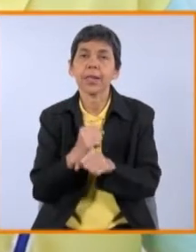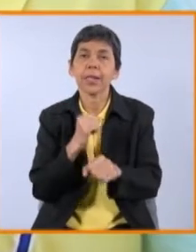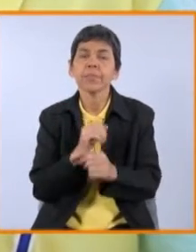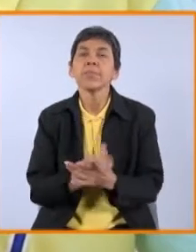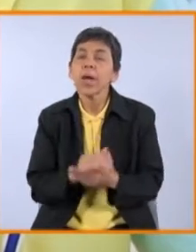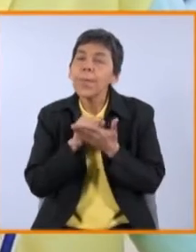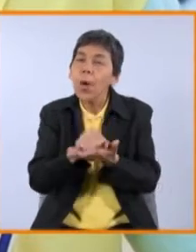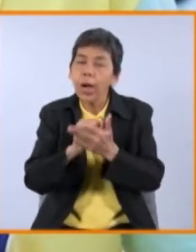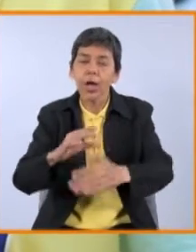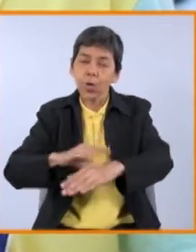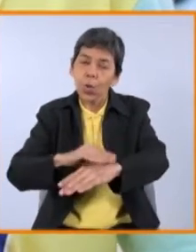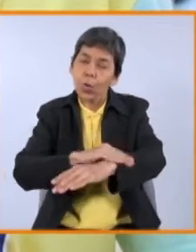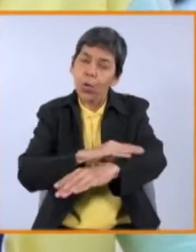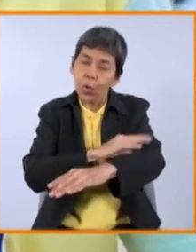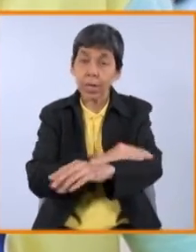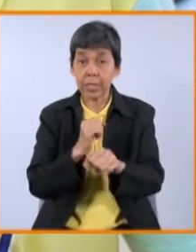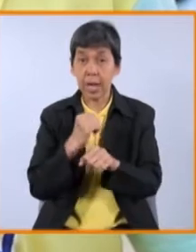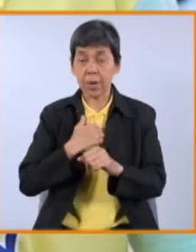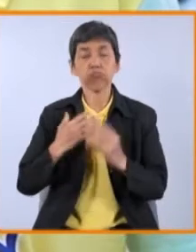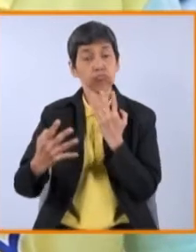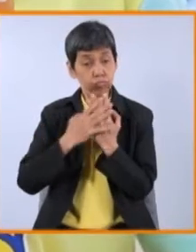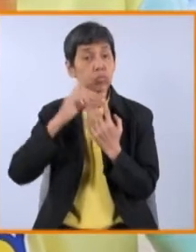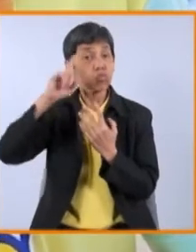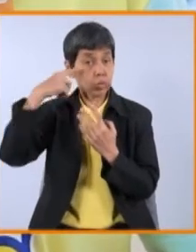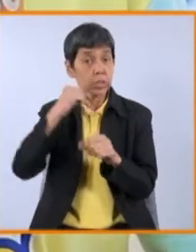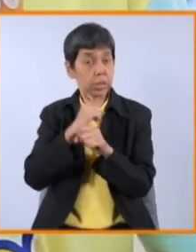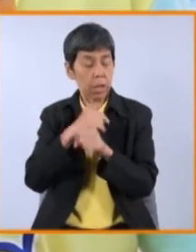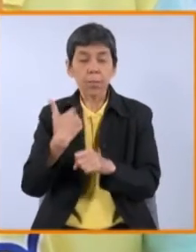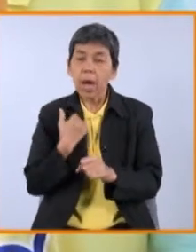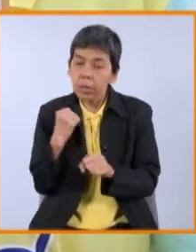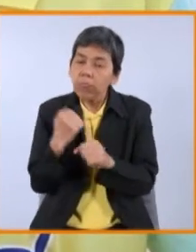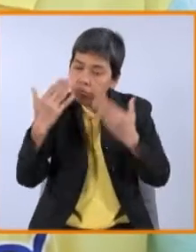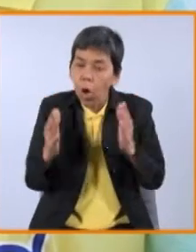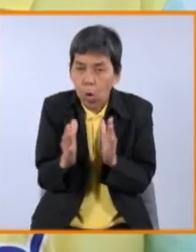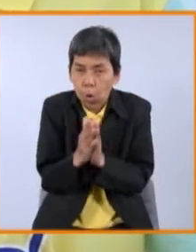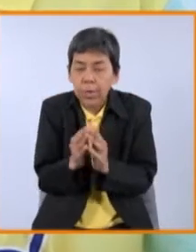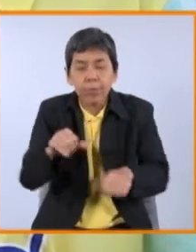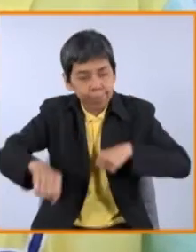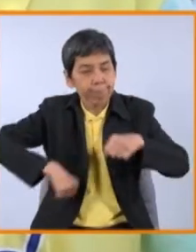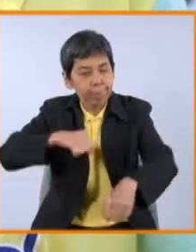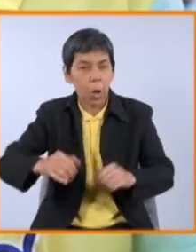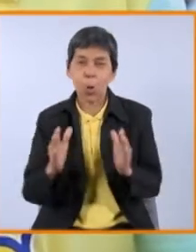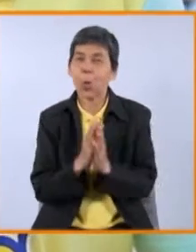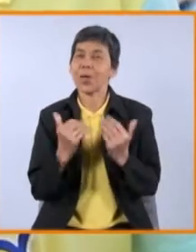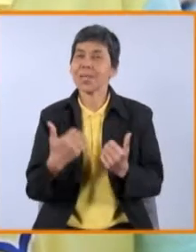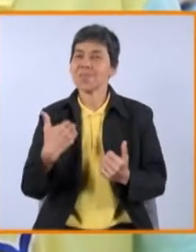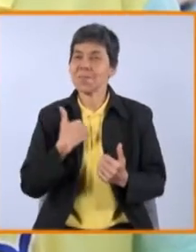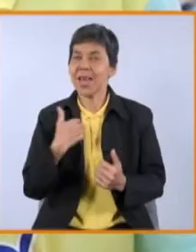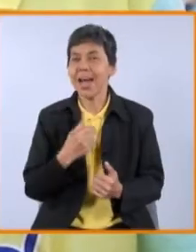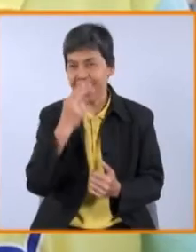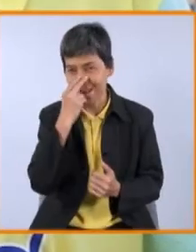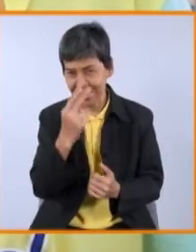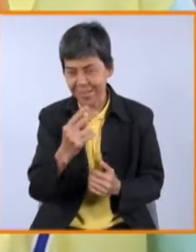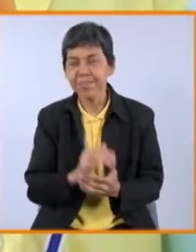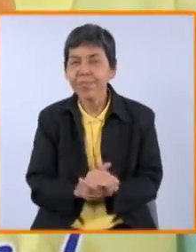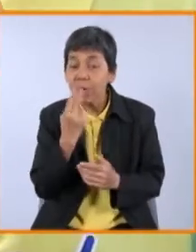ธอบริการนวดดัดจัดสรีระโดยผู้ต้องขังหญิงค่ะซึ่งก็มาร่วมกิจกรรมปั่นเพื่อพ่อครั้งยิ่งใหญ่นี้ด้วยเดี๋ยวเราไปติดตามบรรย